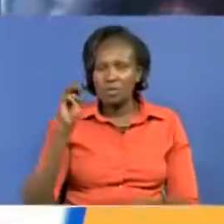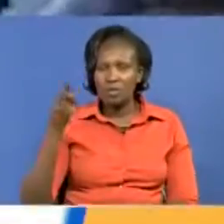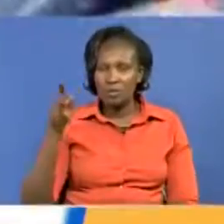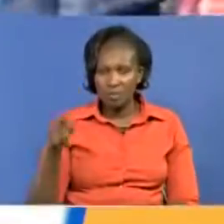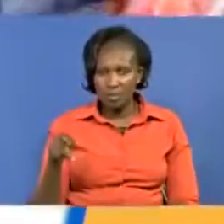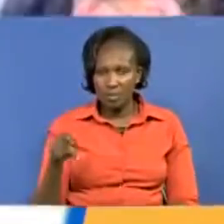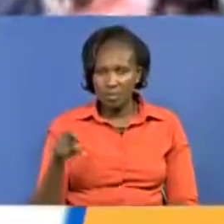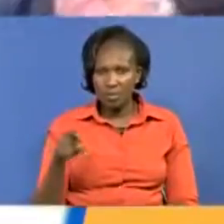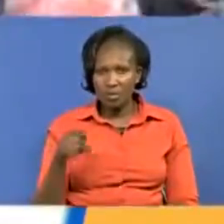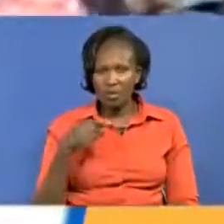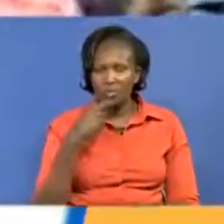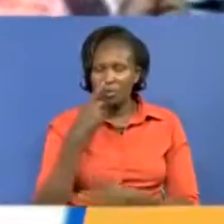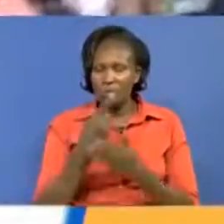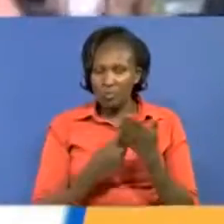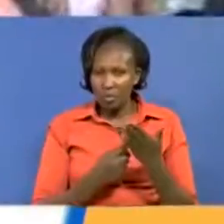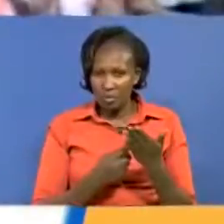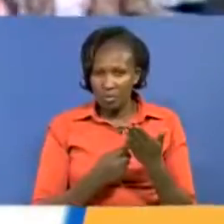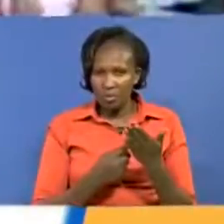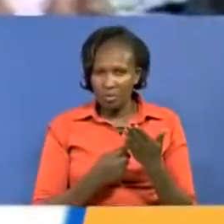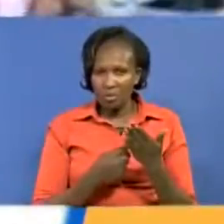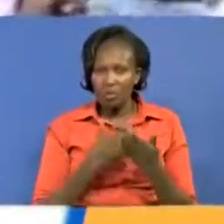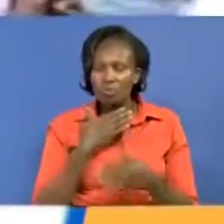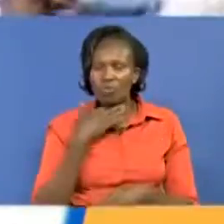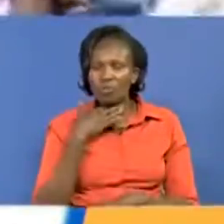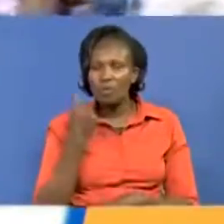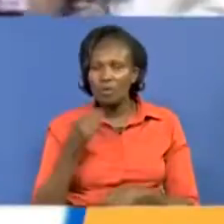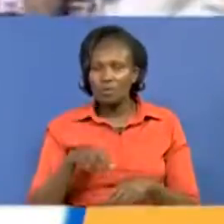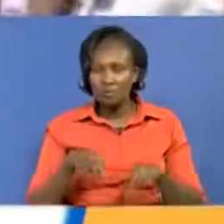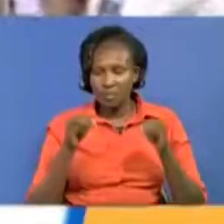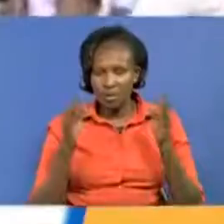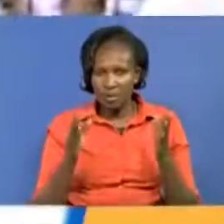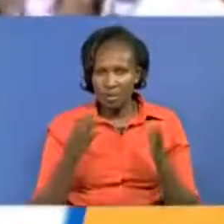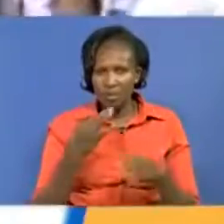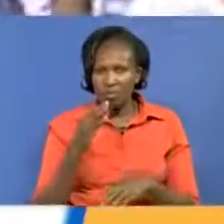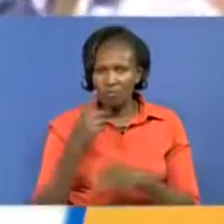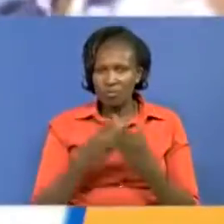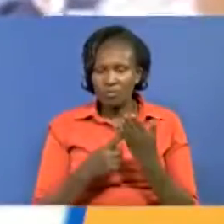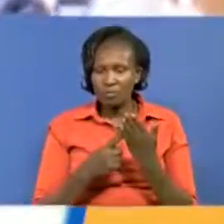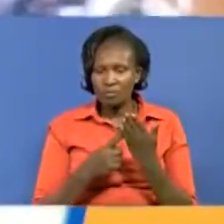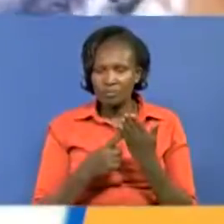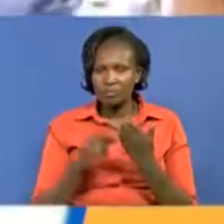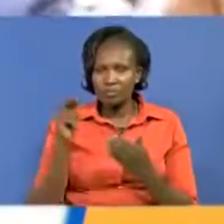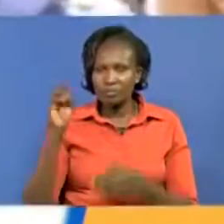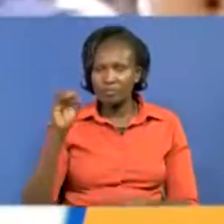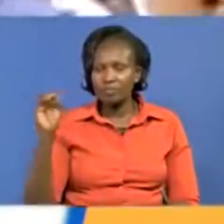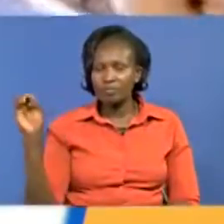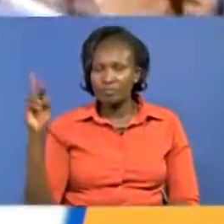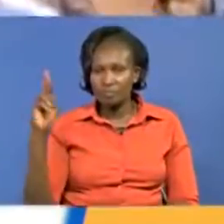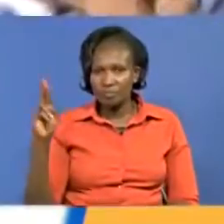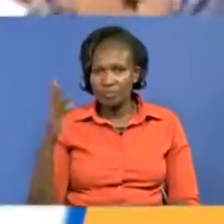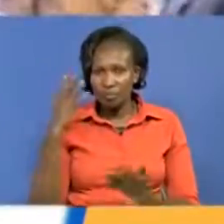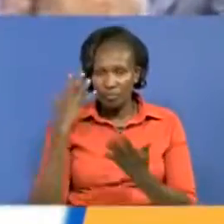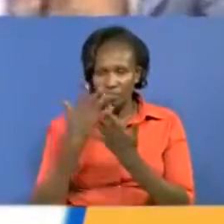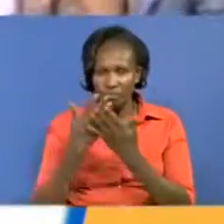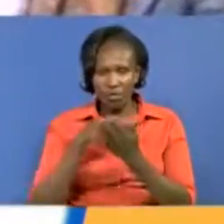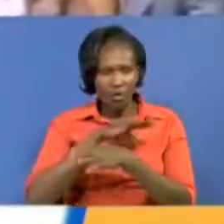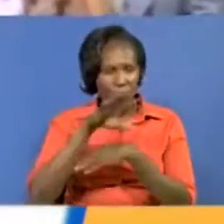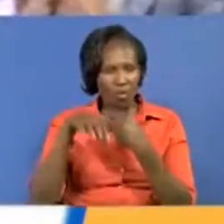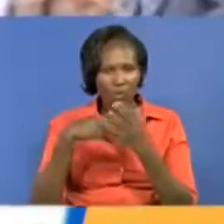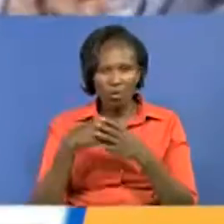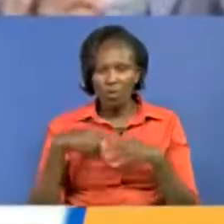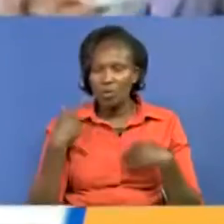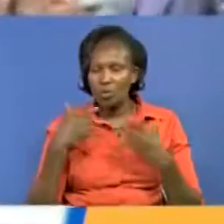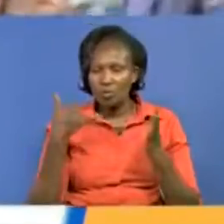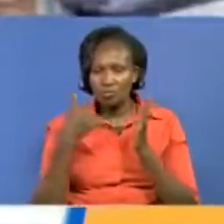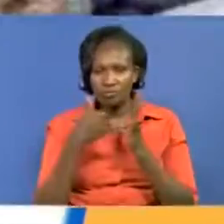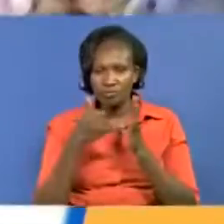Kositanyi amechangia swala hilo, huku akimtaka mkurugenzi wa idara ya mashtaka ya umma Nurdin Haji kuwatia nguvuni wote waliohusika na